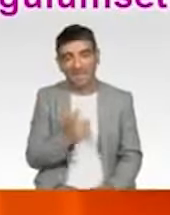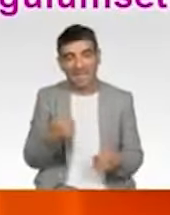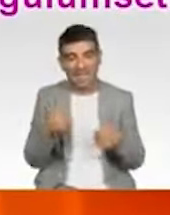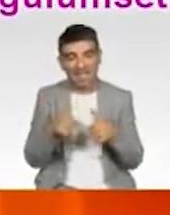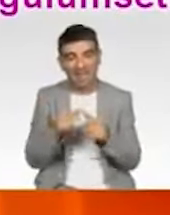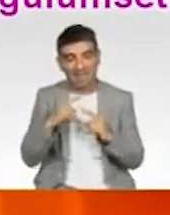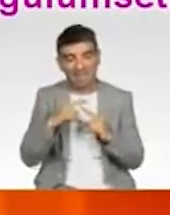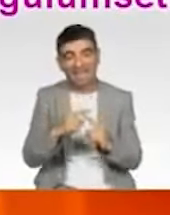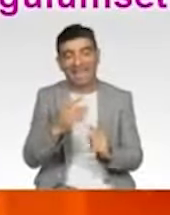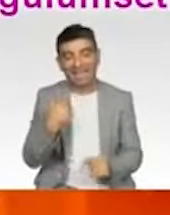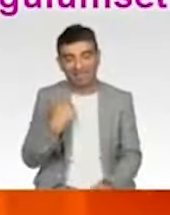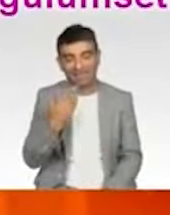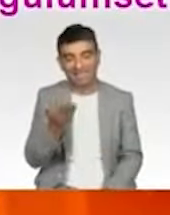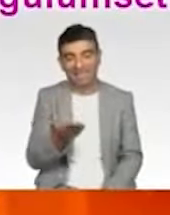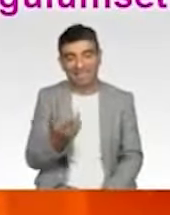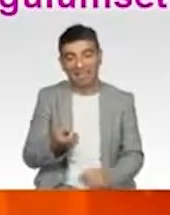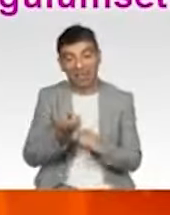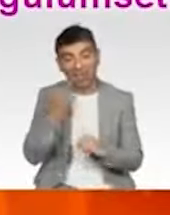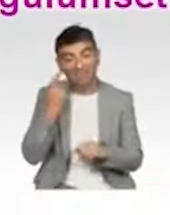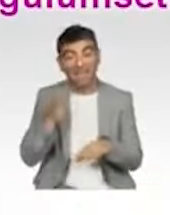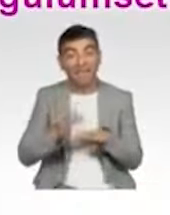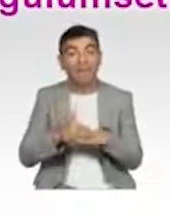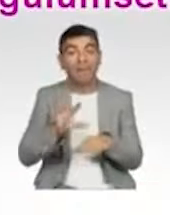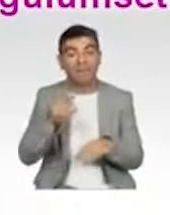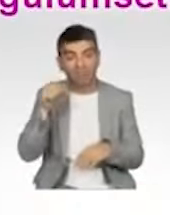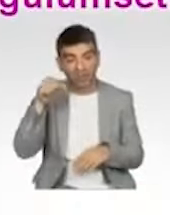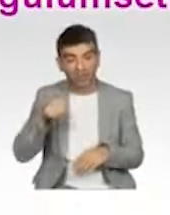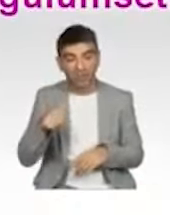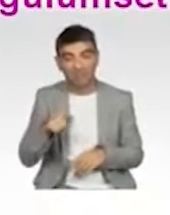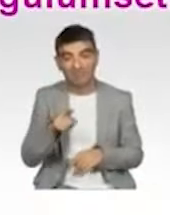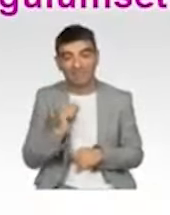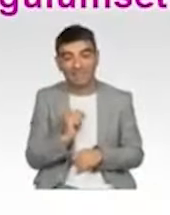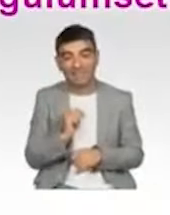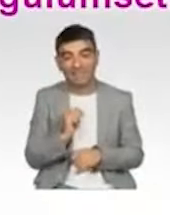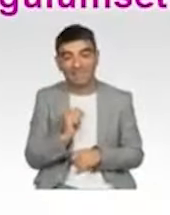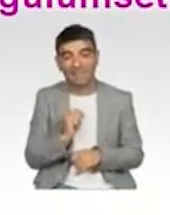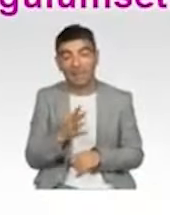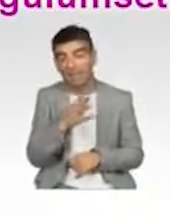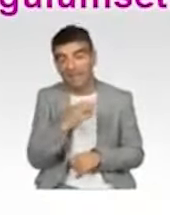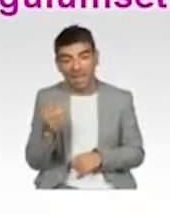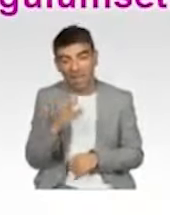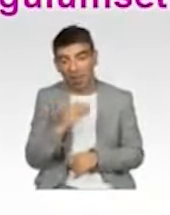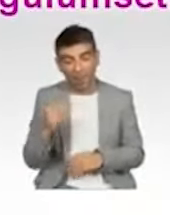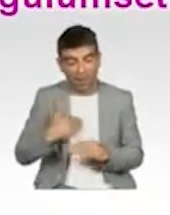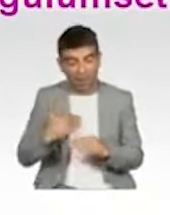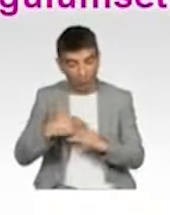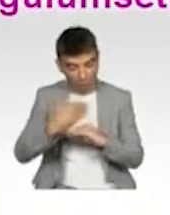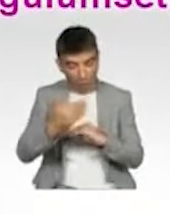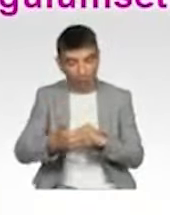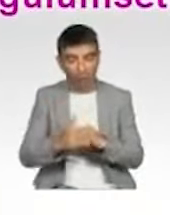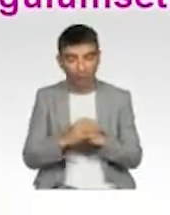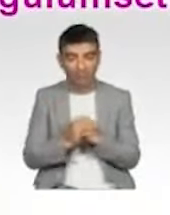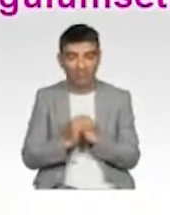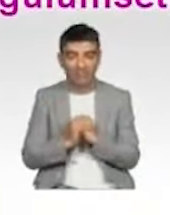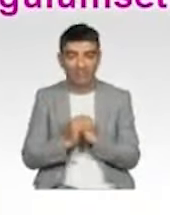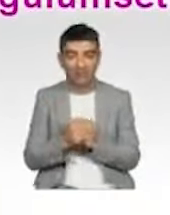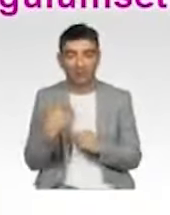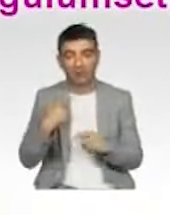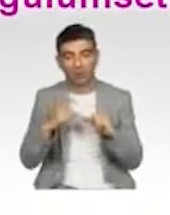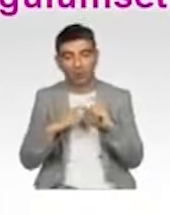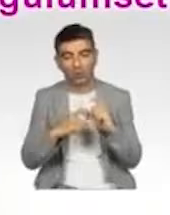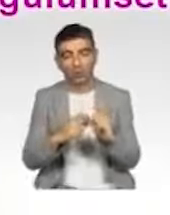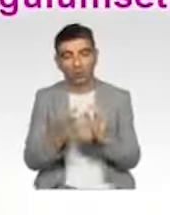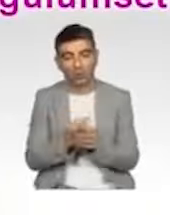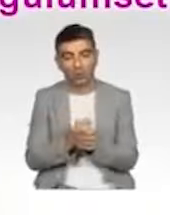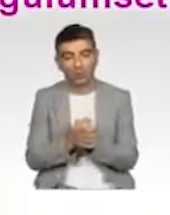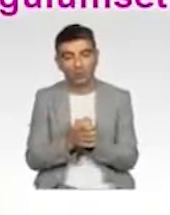evlenme teklifini geçmişte yapamadım ama şimdi milyonların önünde soruyorum.